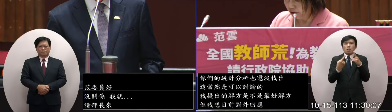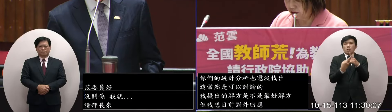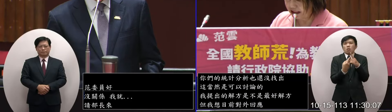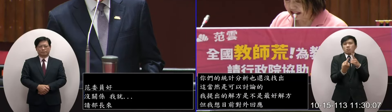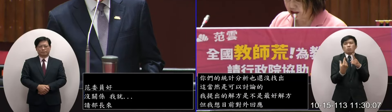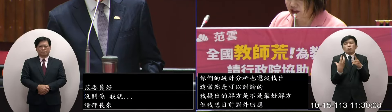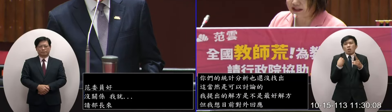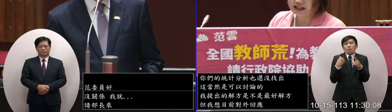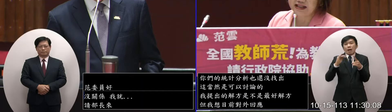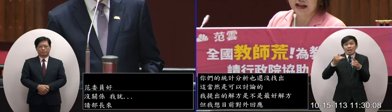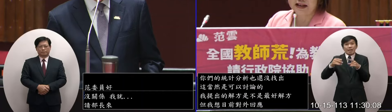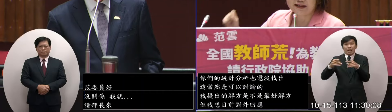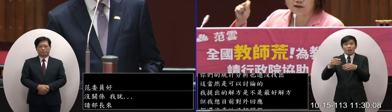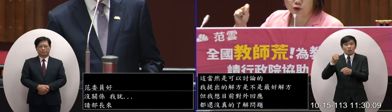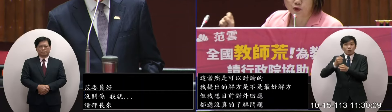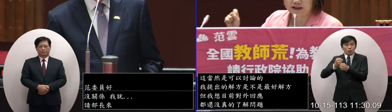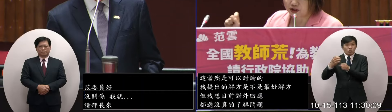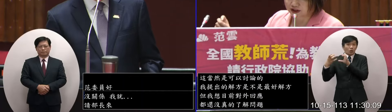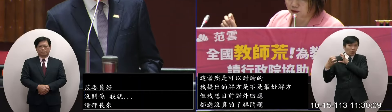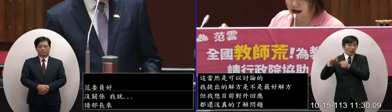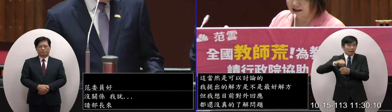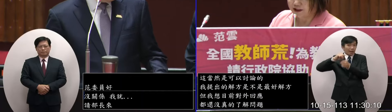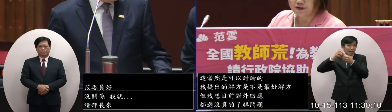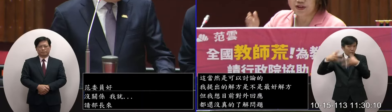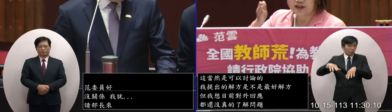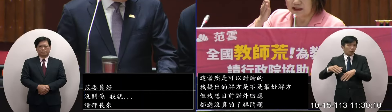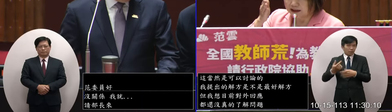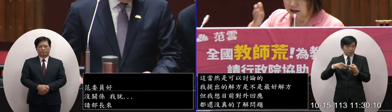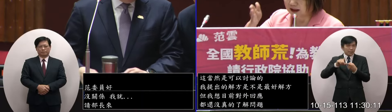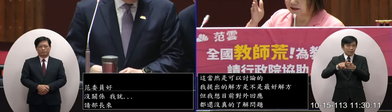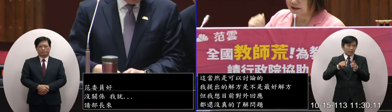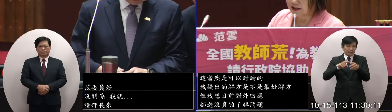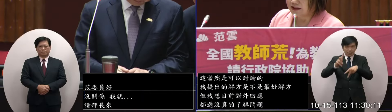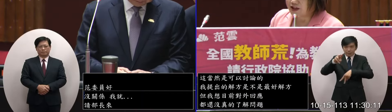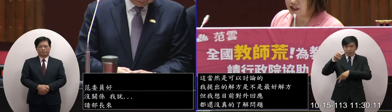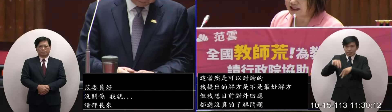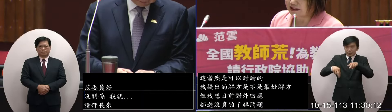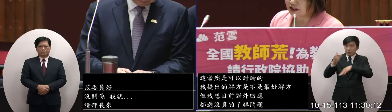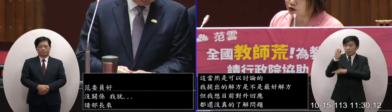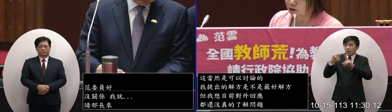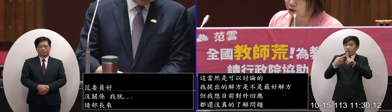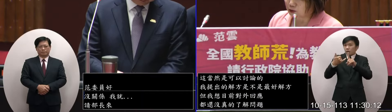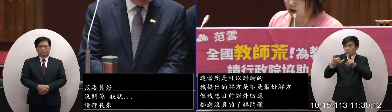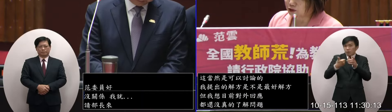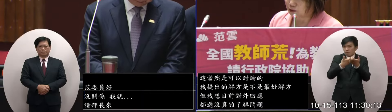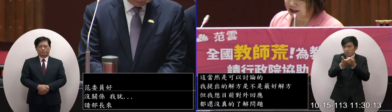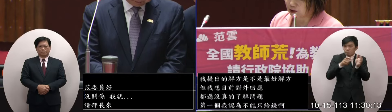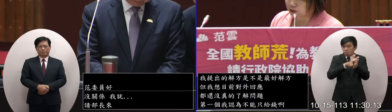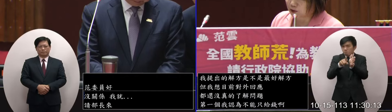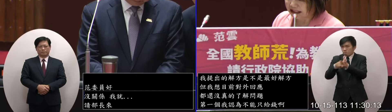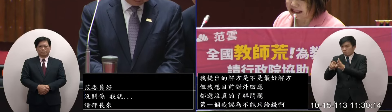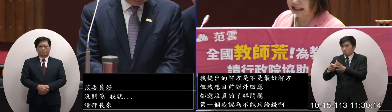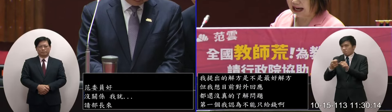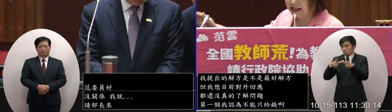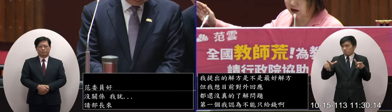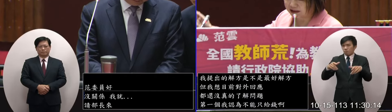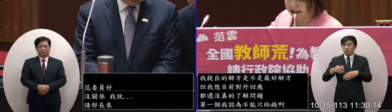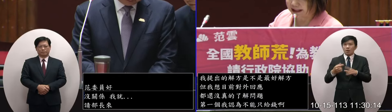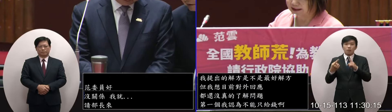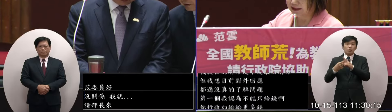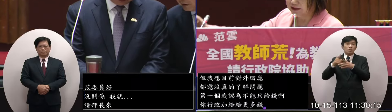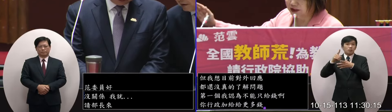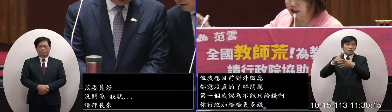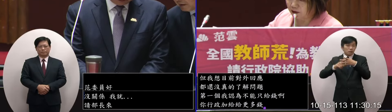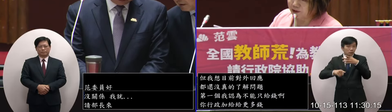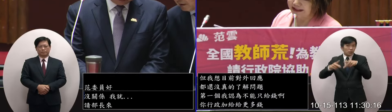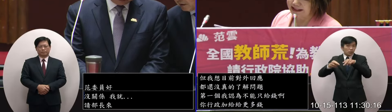作，我觉得行政应该要专职化，就是人事行政总处哦，主计总处应该要